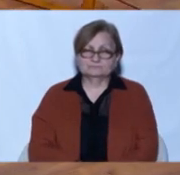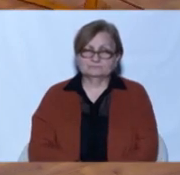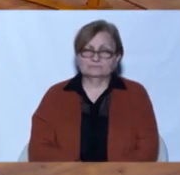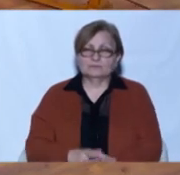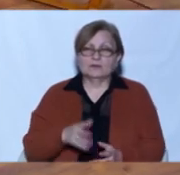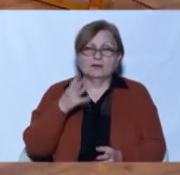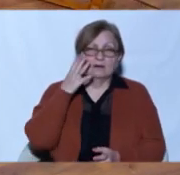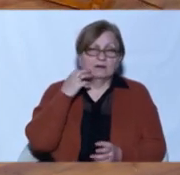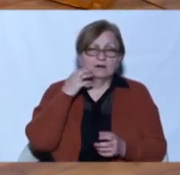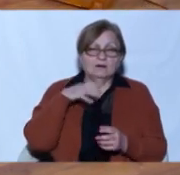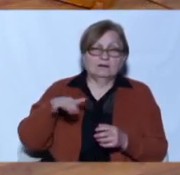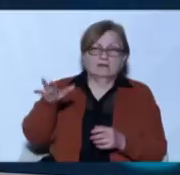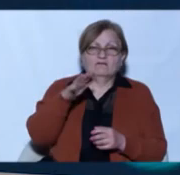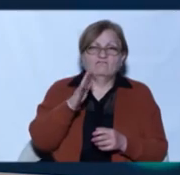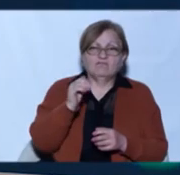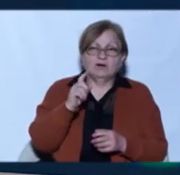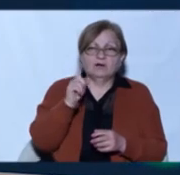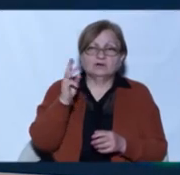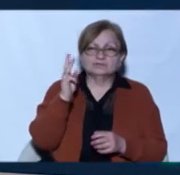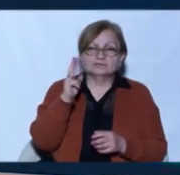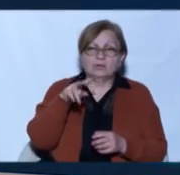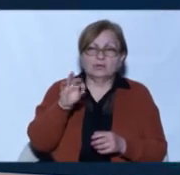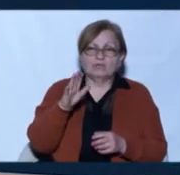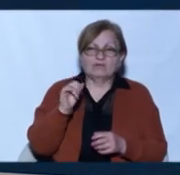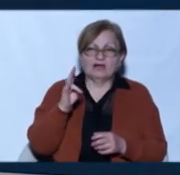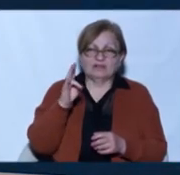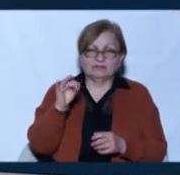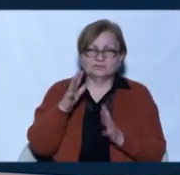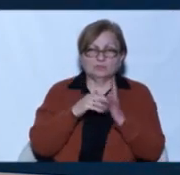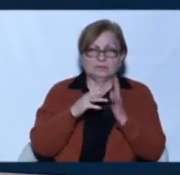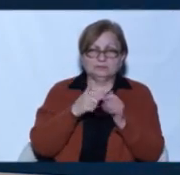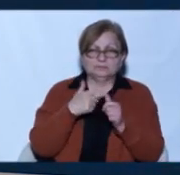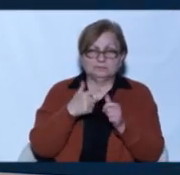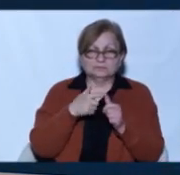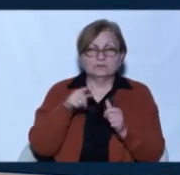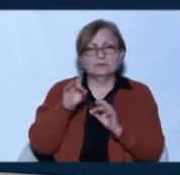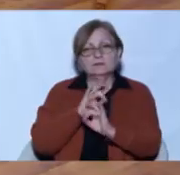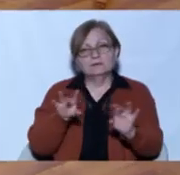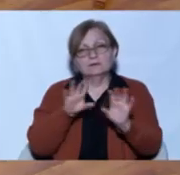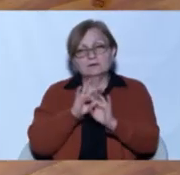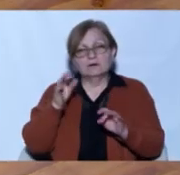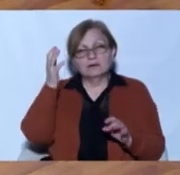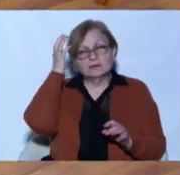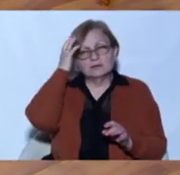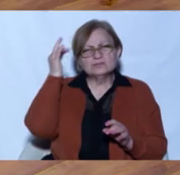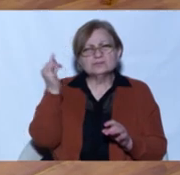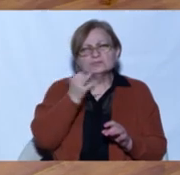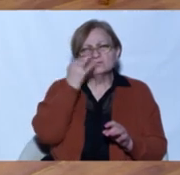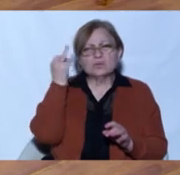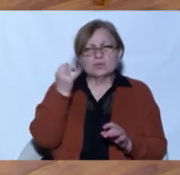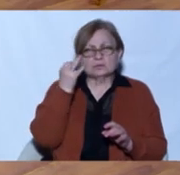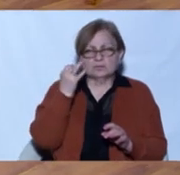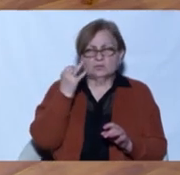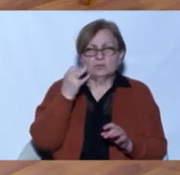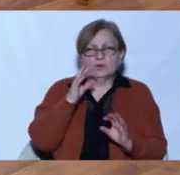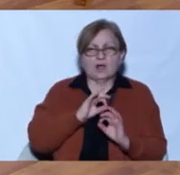ვაშლოვანში და საზოგადოდ კახეთში, აქ არის მოთხრობილი ისტორიული ამბავი, როგორ სახლობდნენ კახეთში ლეკები. აი